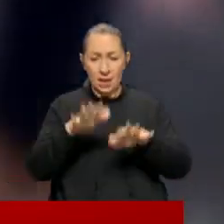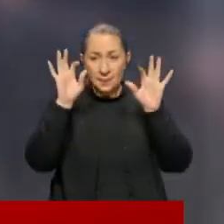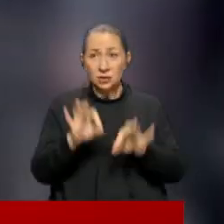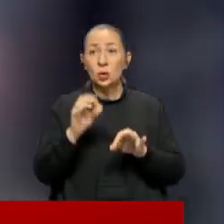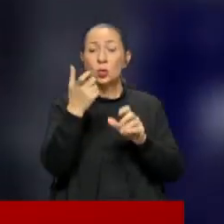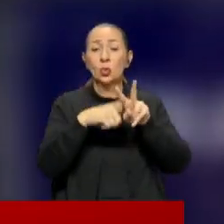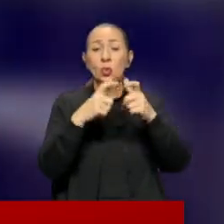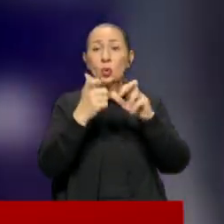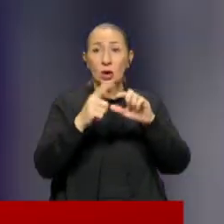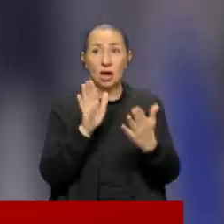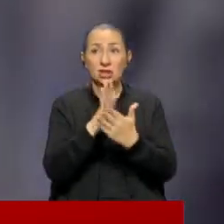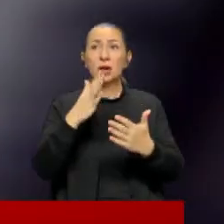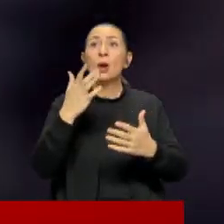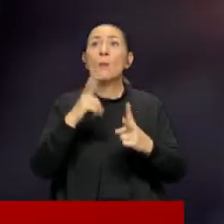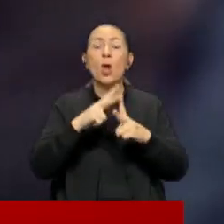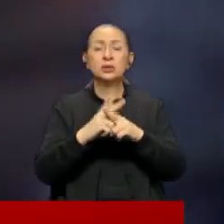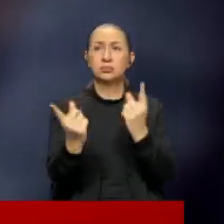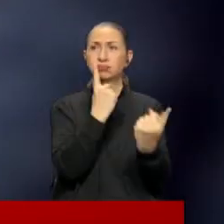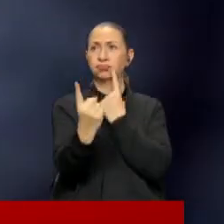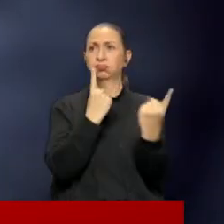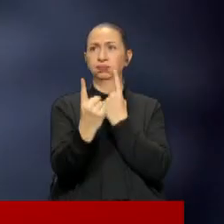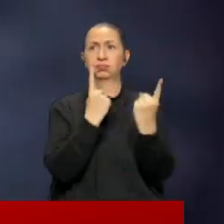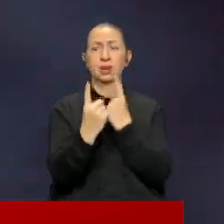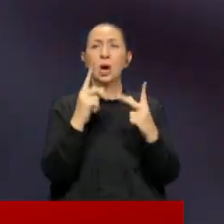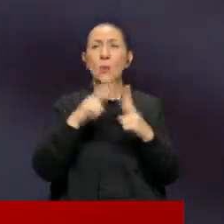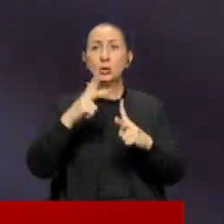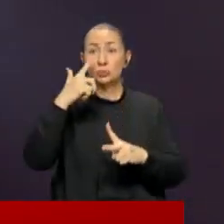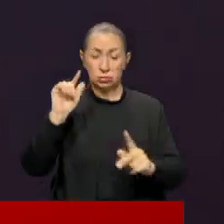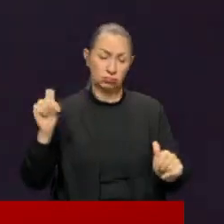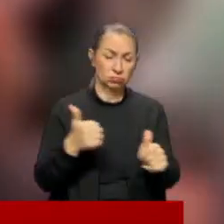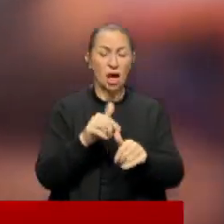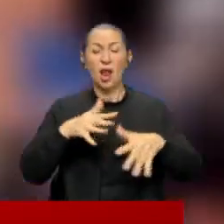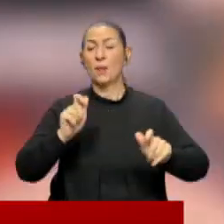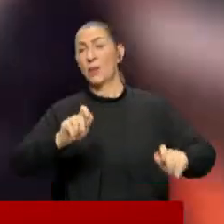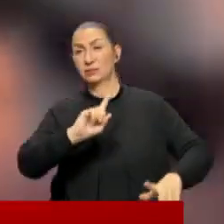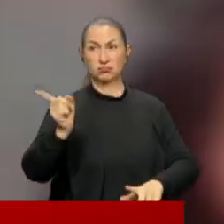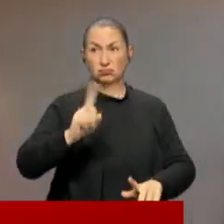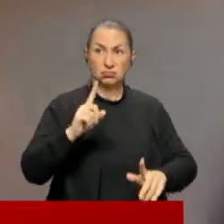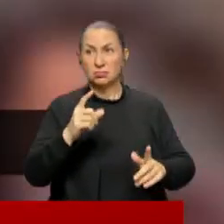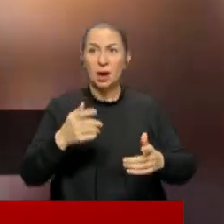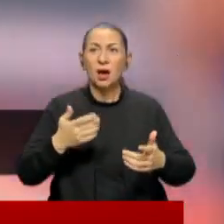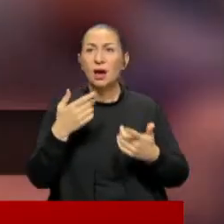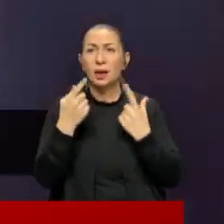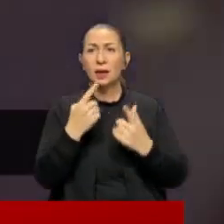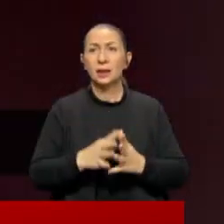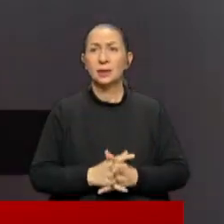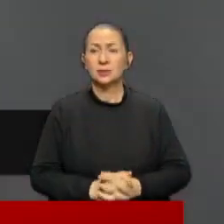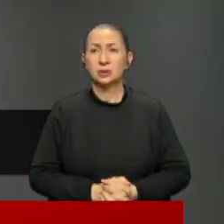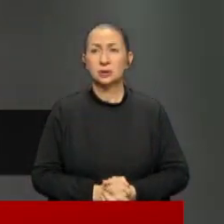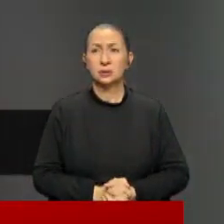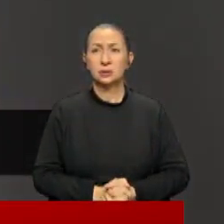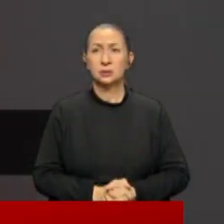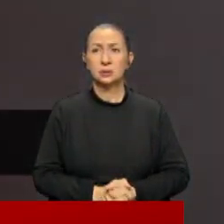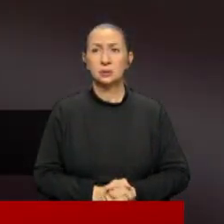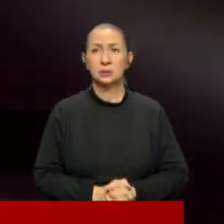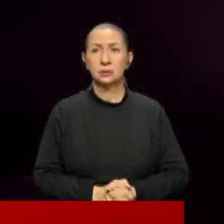başlatan Uygurların karşısına çevik kuvvet ekipleri dikildi. Polis müdürü eylem yapamayacaklarını söyledi. Benim vatanım